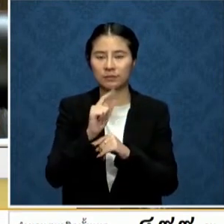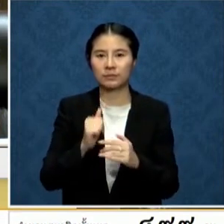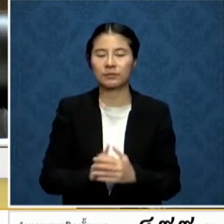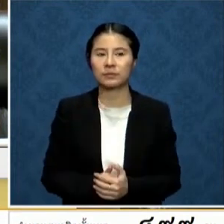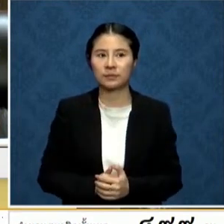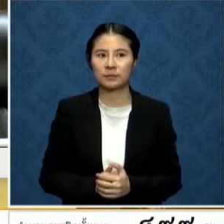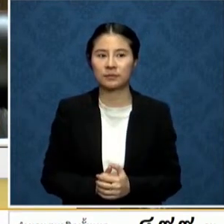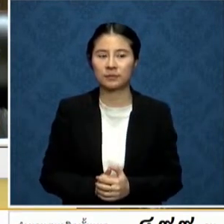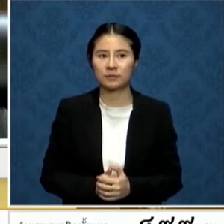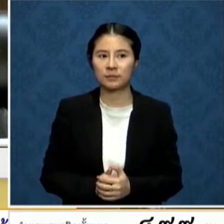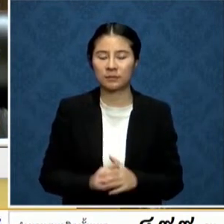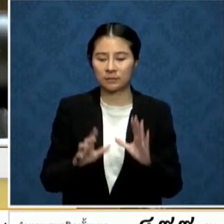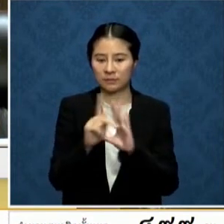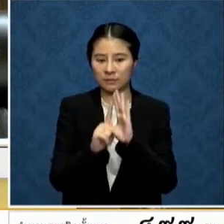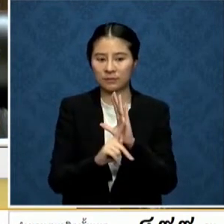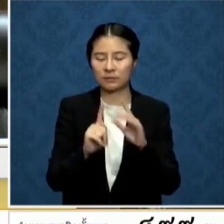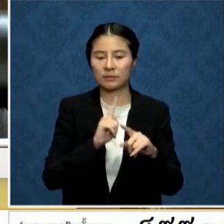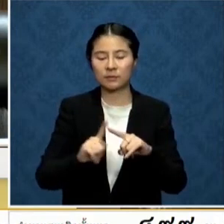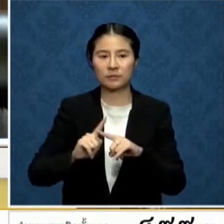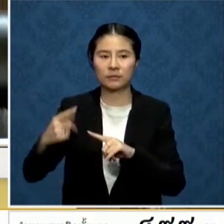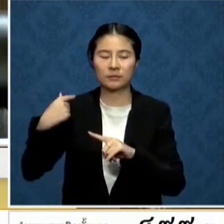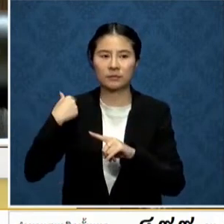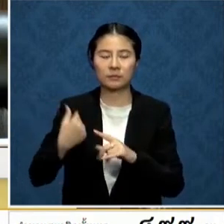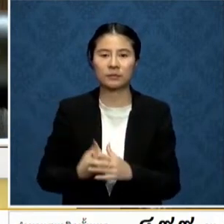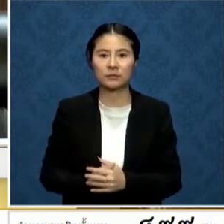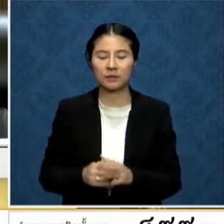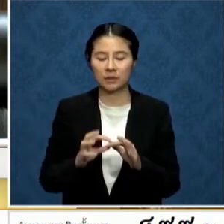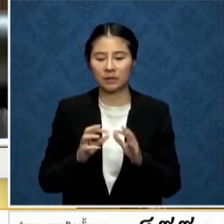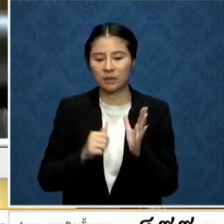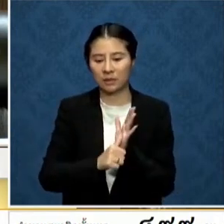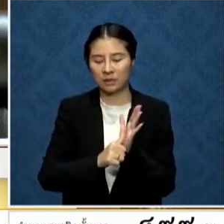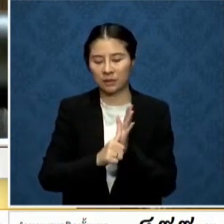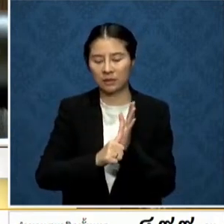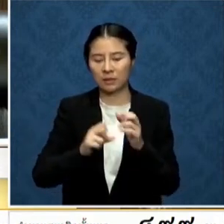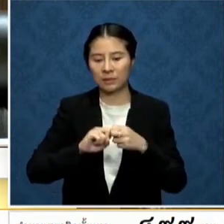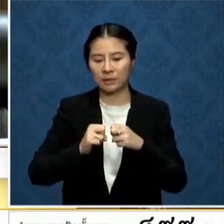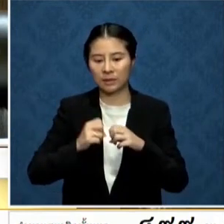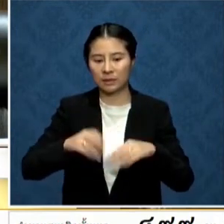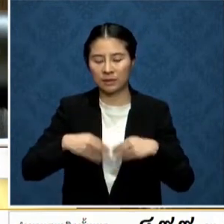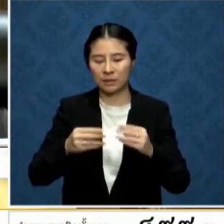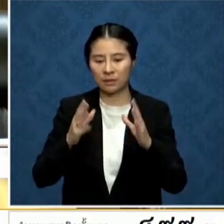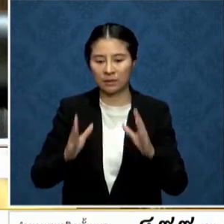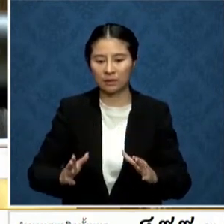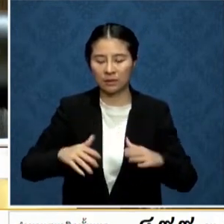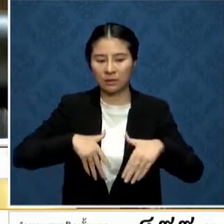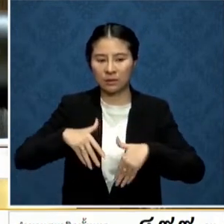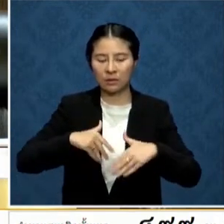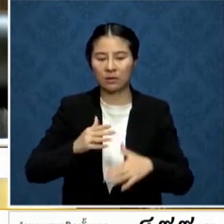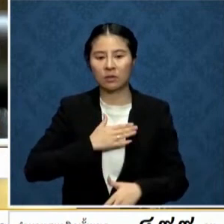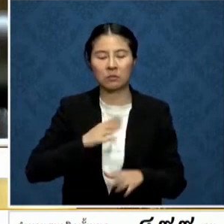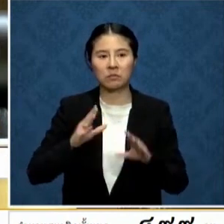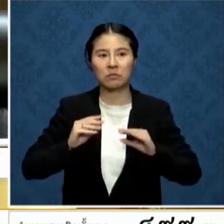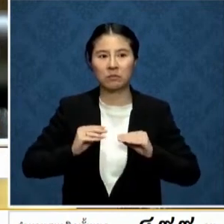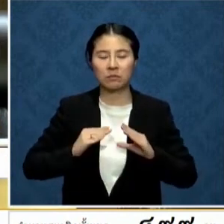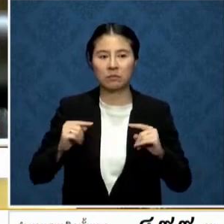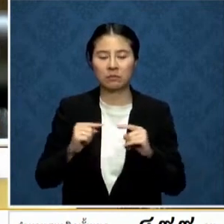ประชุมออกกฎหมายต่างๆแก้ไขปัญหาพี่น้องประชาชนฉะนั้นข้อนี้ผมไม่เห็นด้วย